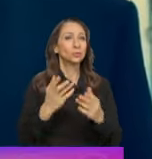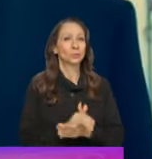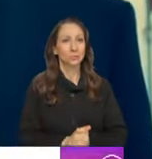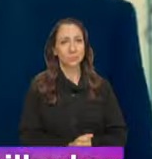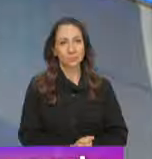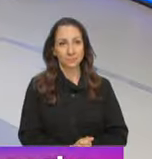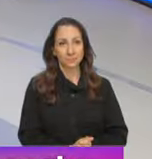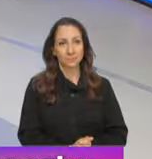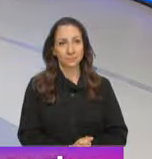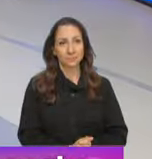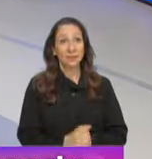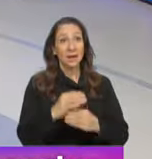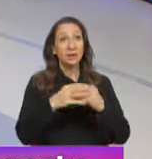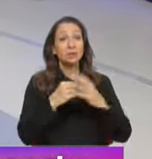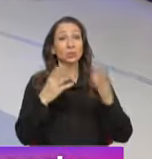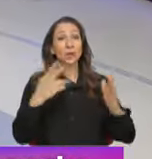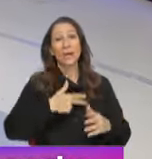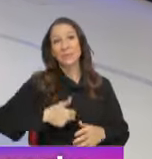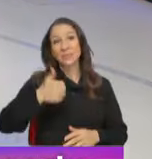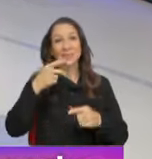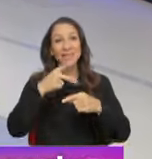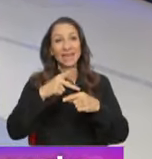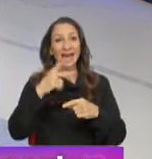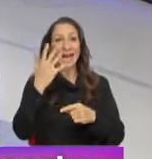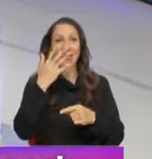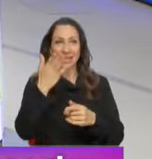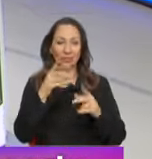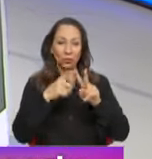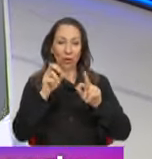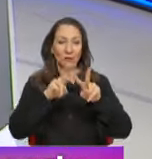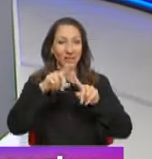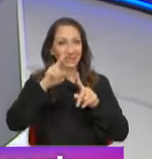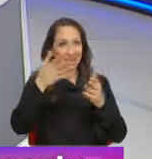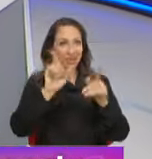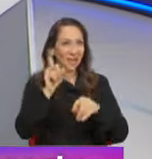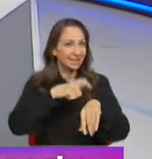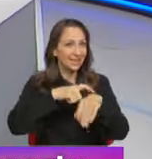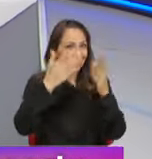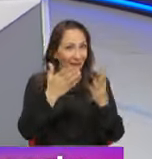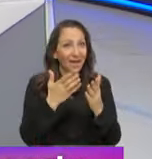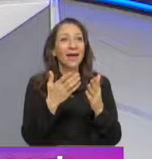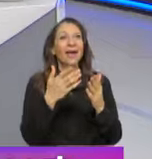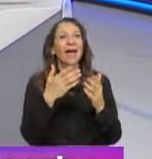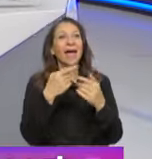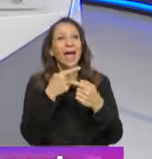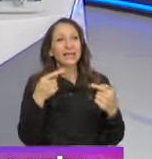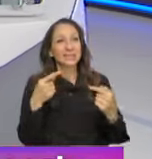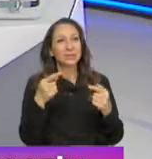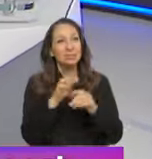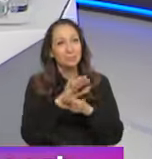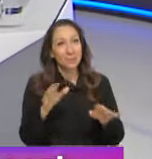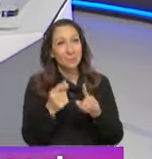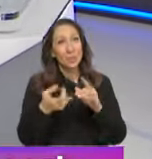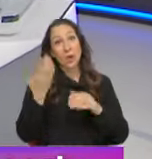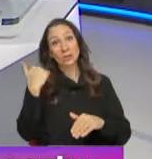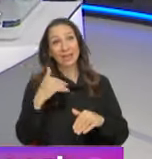anıyoruz Adana Büyükşehir Belediye Başkanı Zeydan Karalar na ekranlarında çalar saatte eksiğimizi tamamlayacağız bir